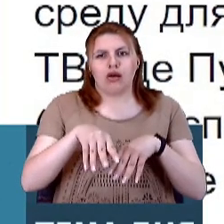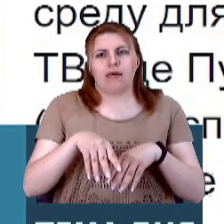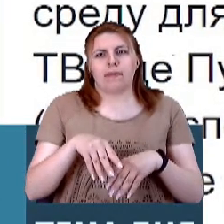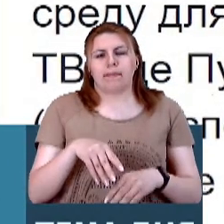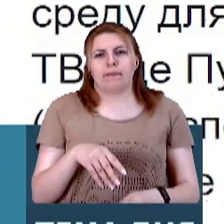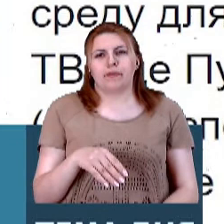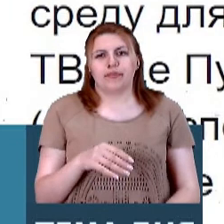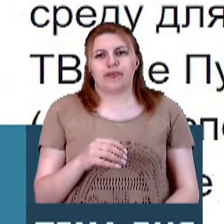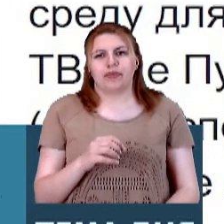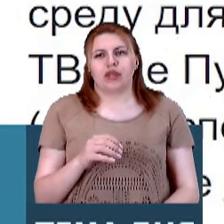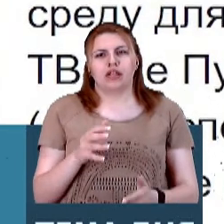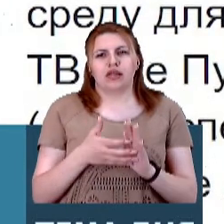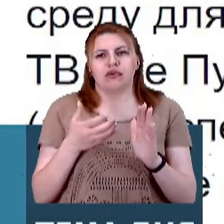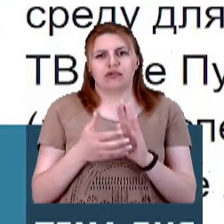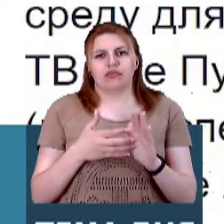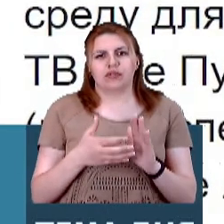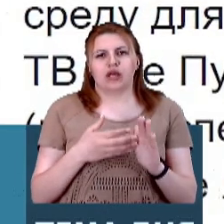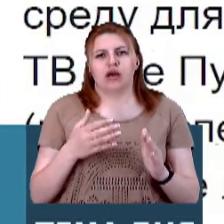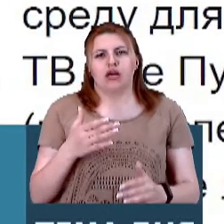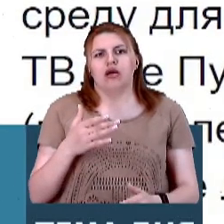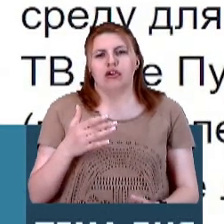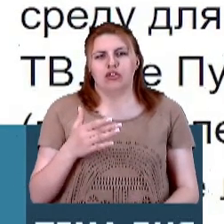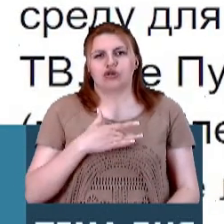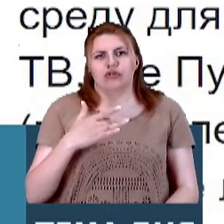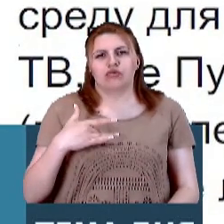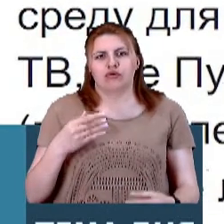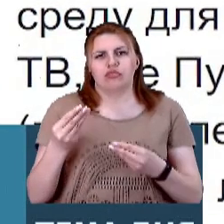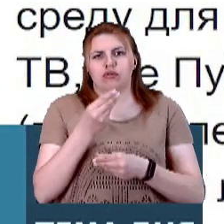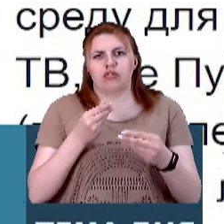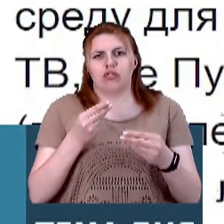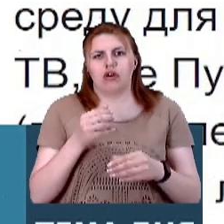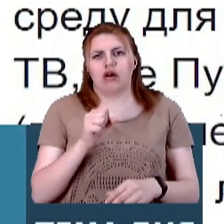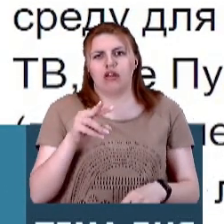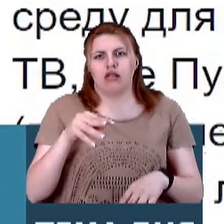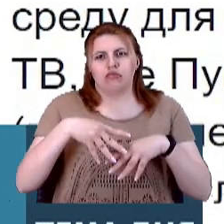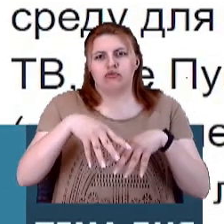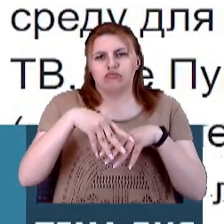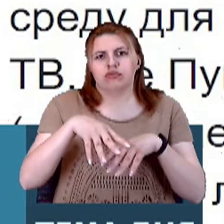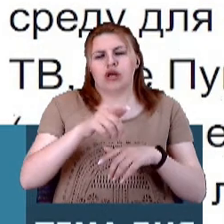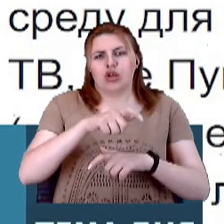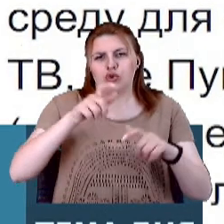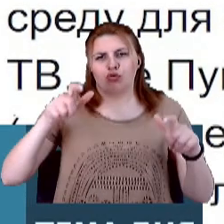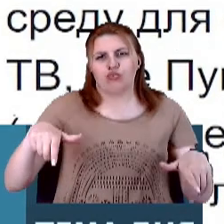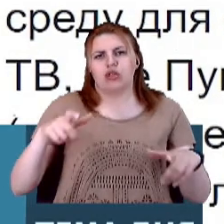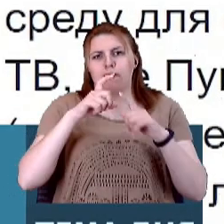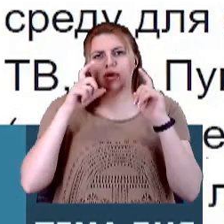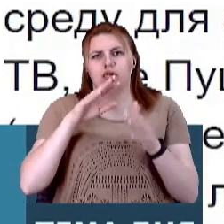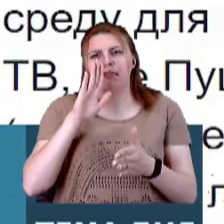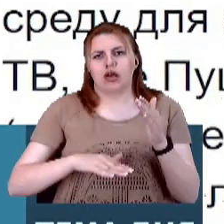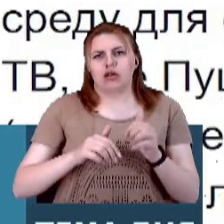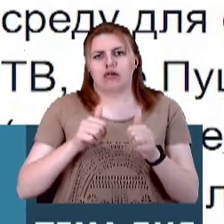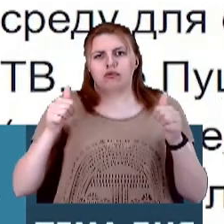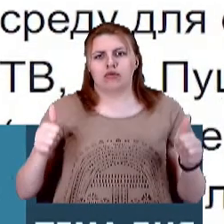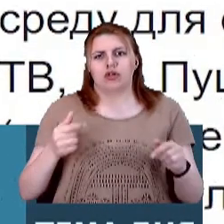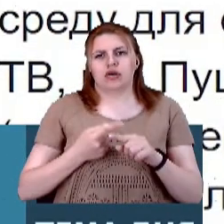коронавірусу лікарнях не вистачає апаратів штучного дихання, але численні глядачі товпляться на площі без масок і природно без соціальної дистанції.